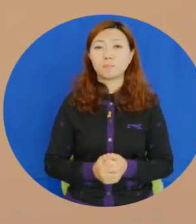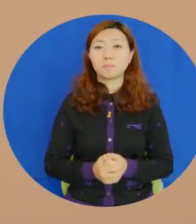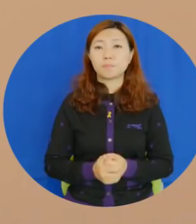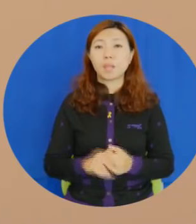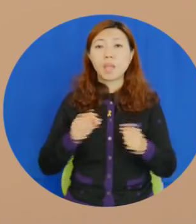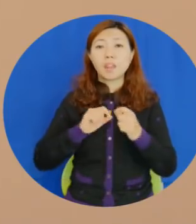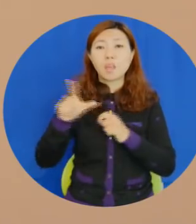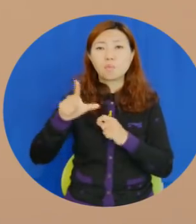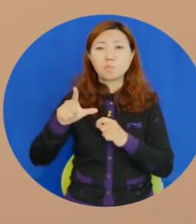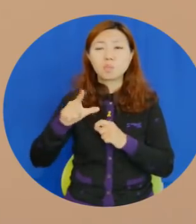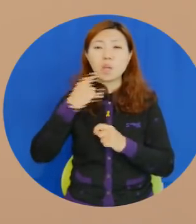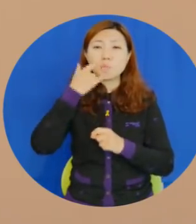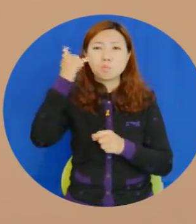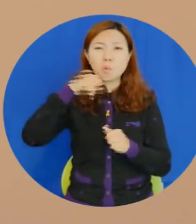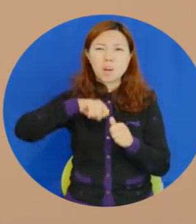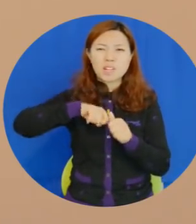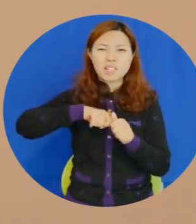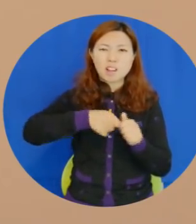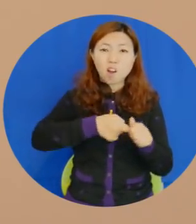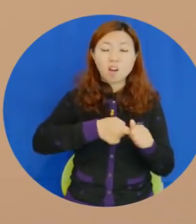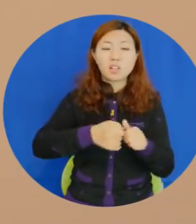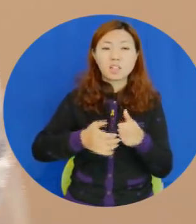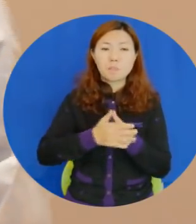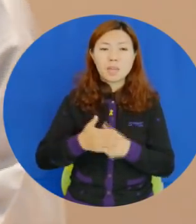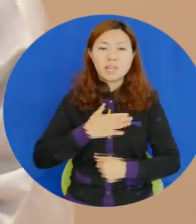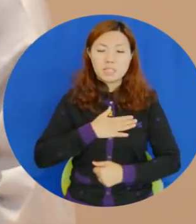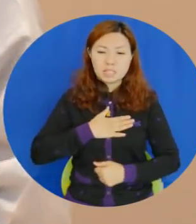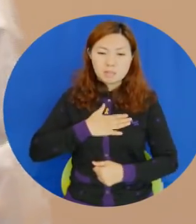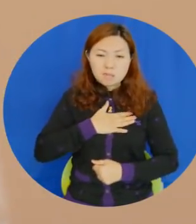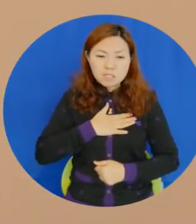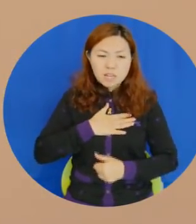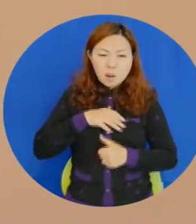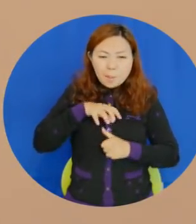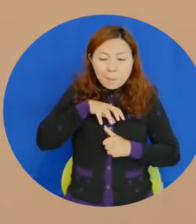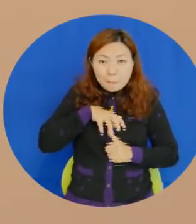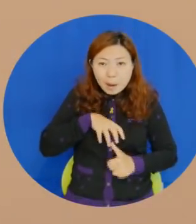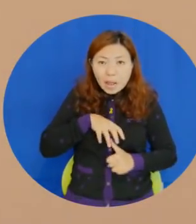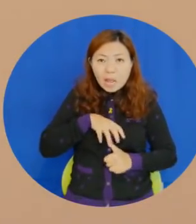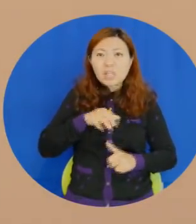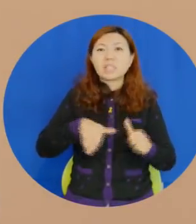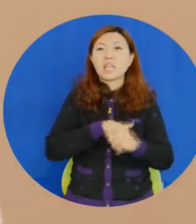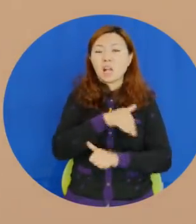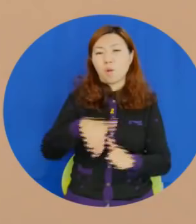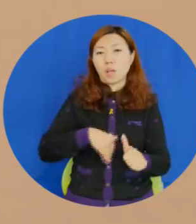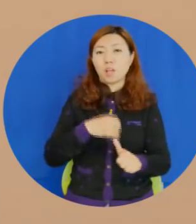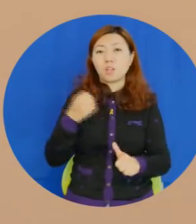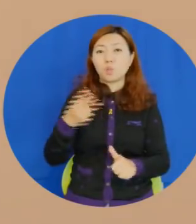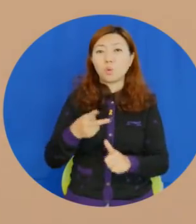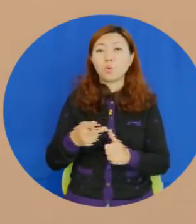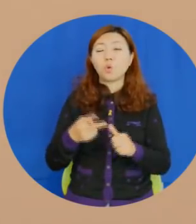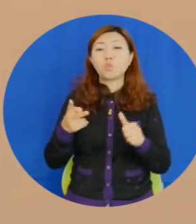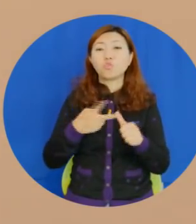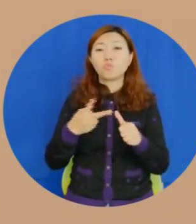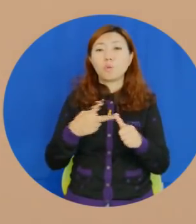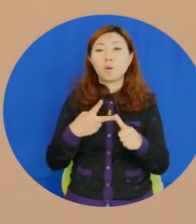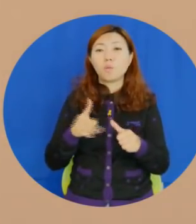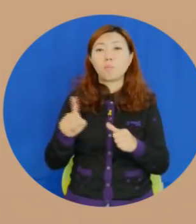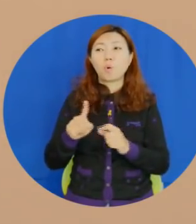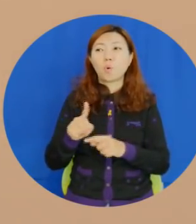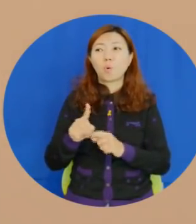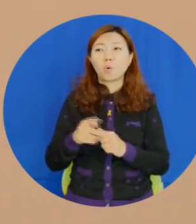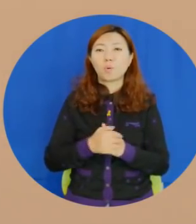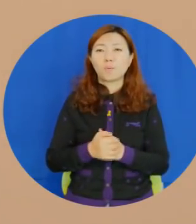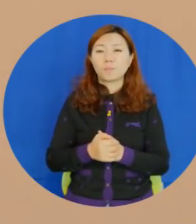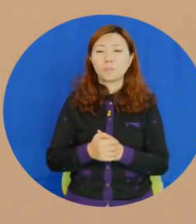중요해요. 대부분 지금 강요에 의해서 심리 상태가 지금 대부분 억압이 돼 있고, 그다음 두